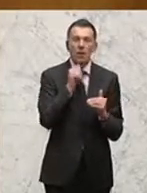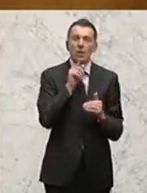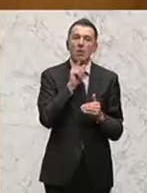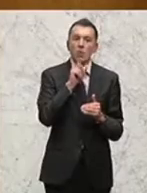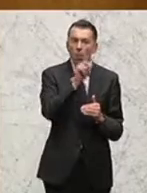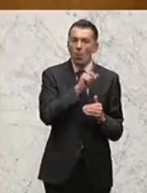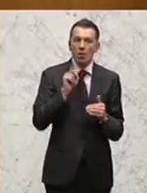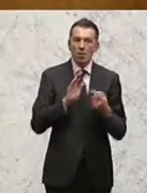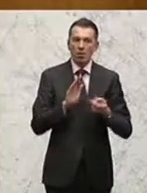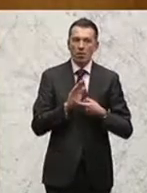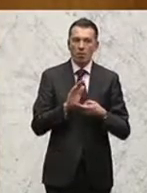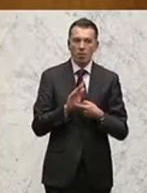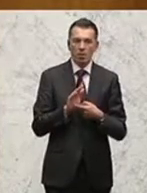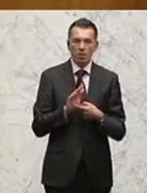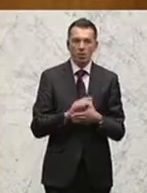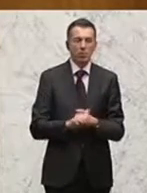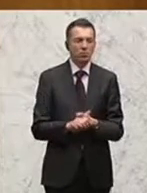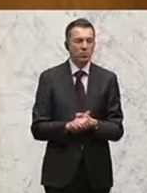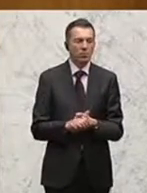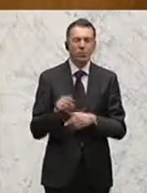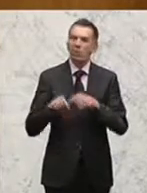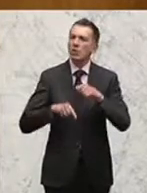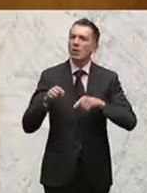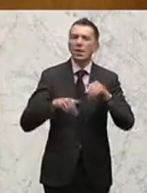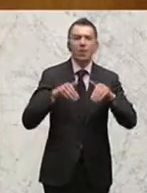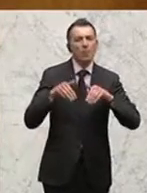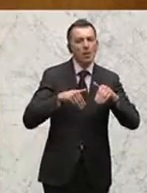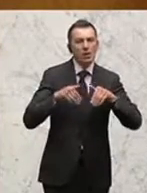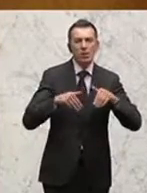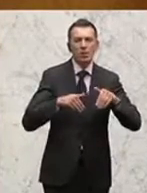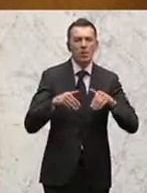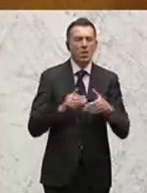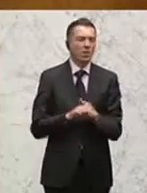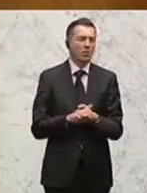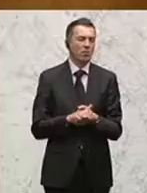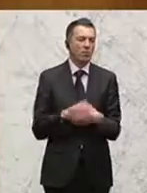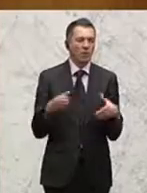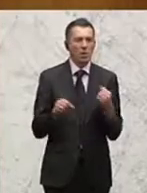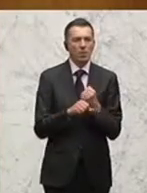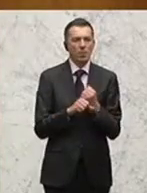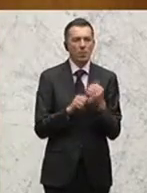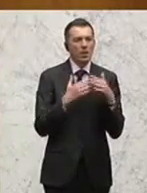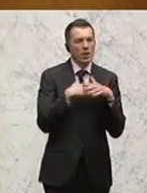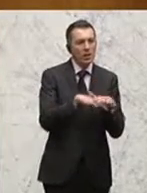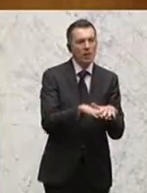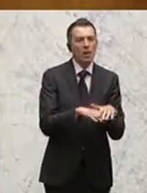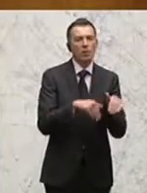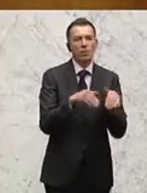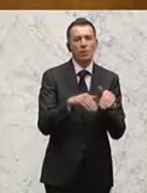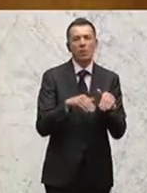Polizei gefordert, sondern hier sind verschiedene Ministerien. Über das